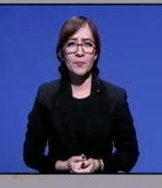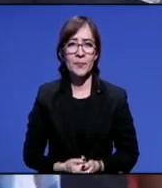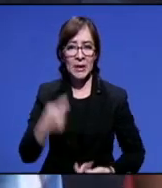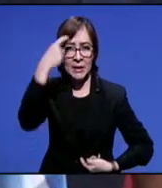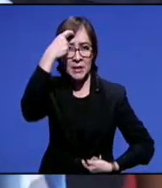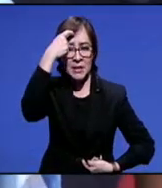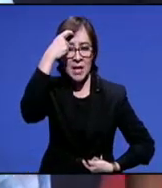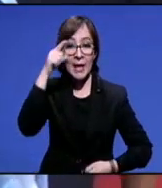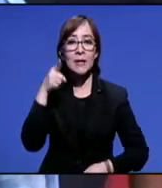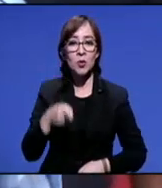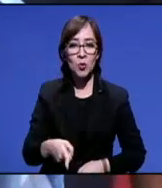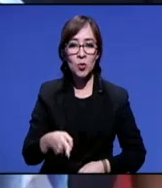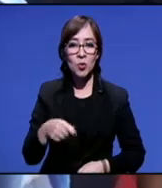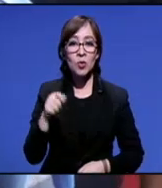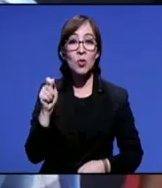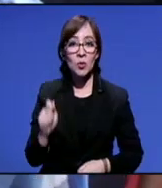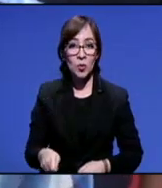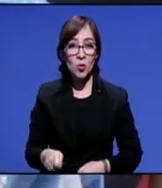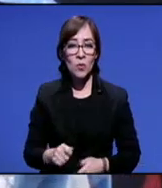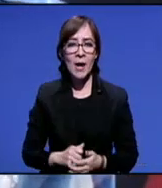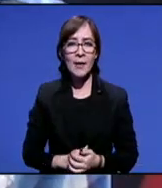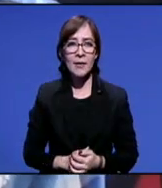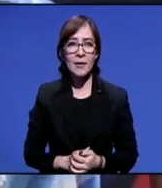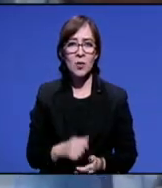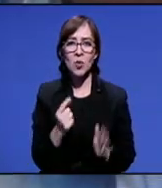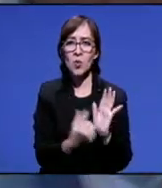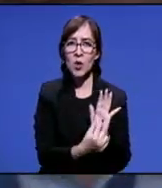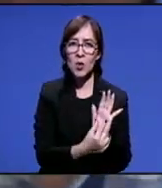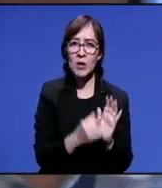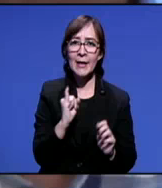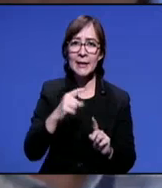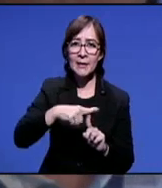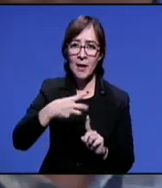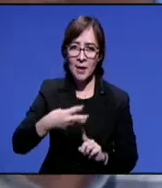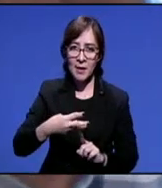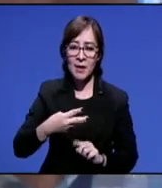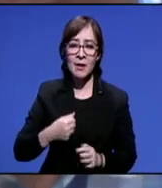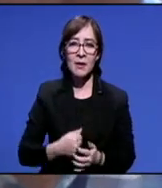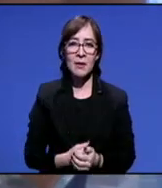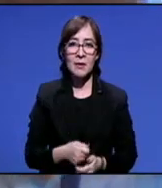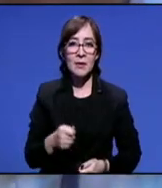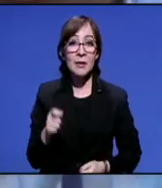tersangka dijerat Undang-Undang Nomor 1 tahun 1946 dan Undang-Undang Informasi dan Transaksi Elektronik